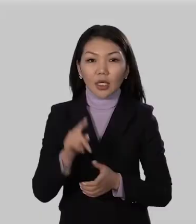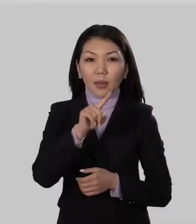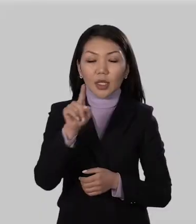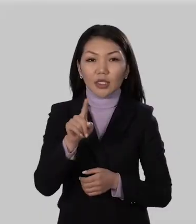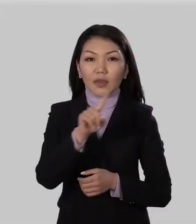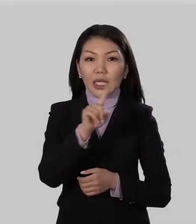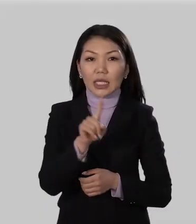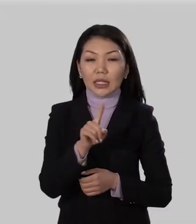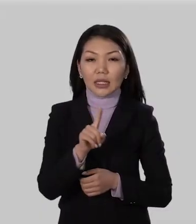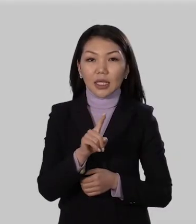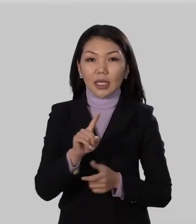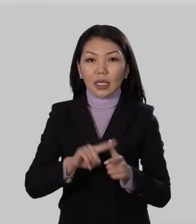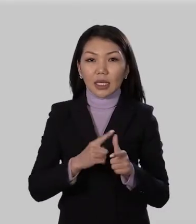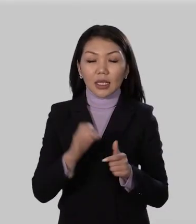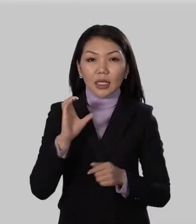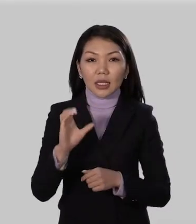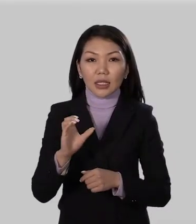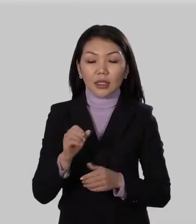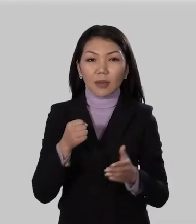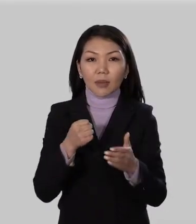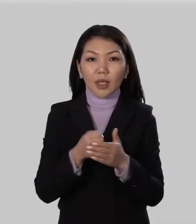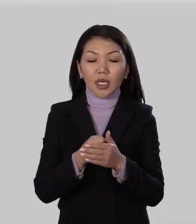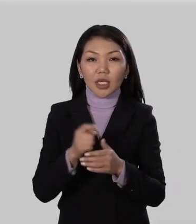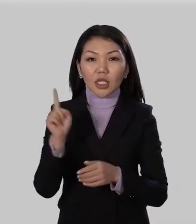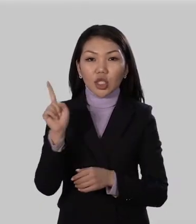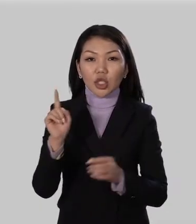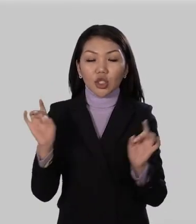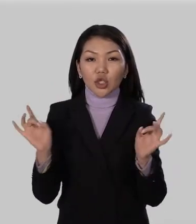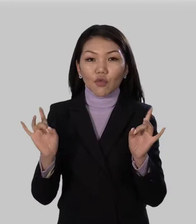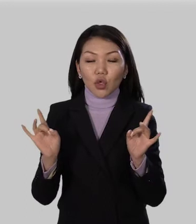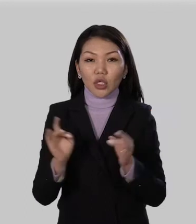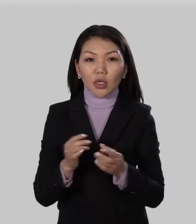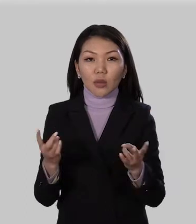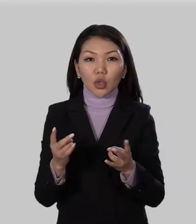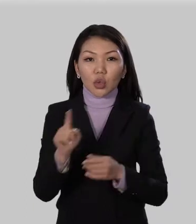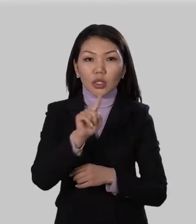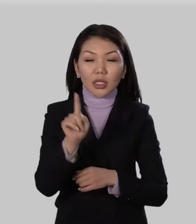В приставках на «з» «с» перед звонкими согласными пишется